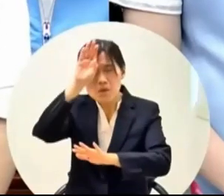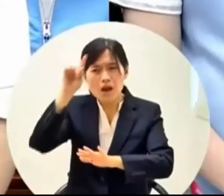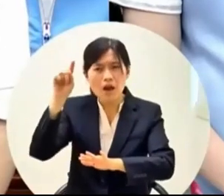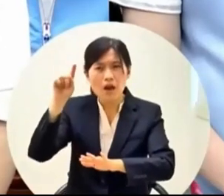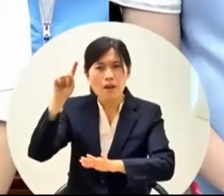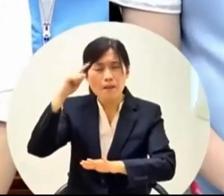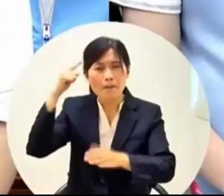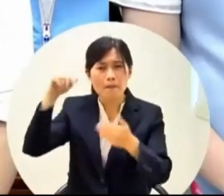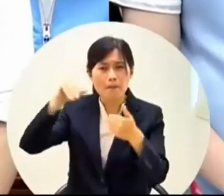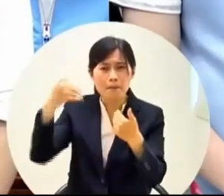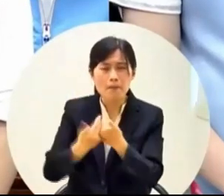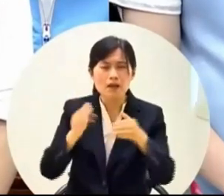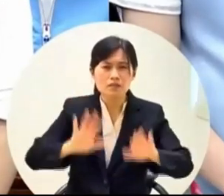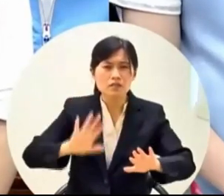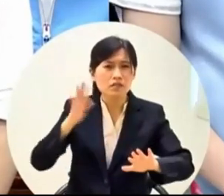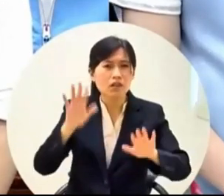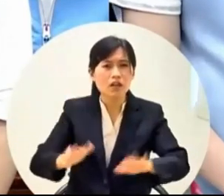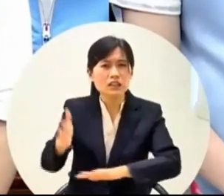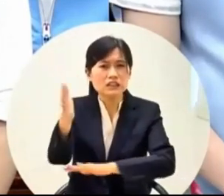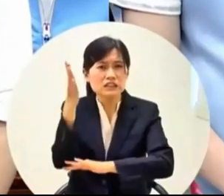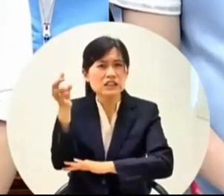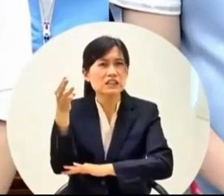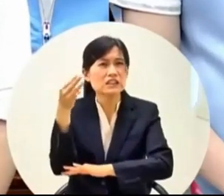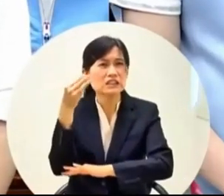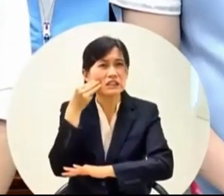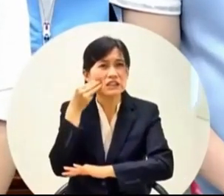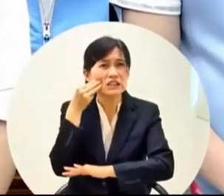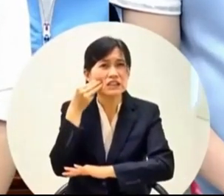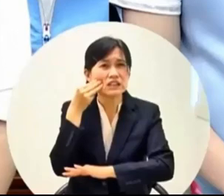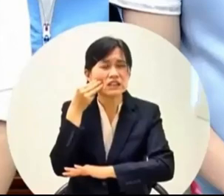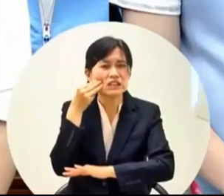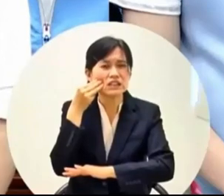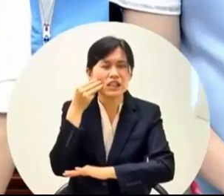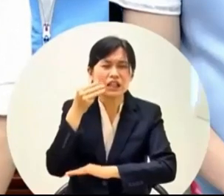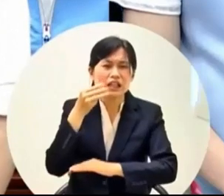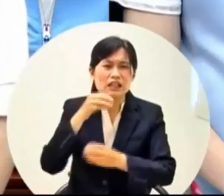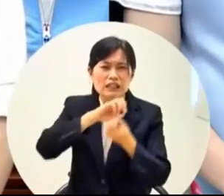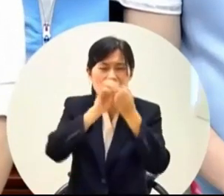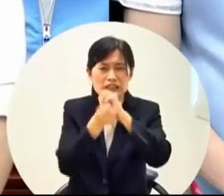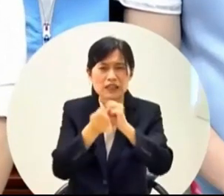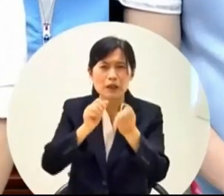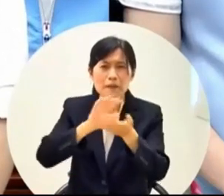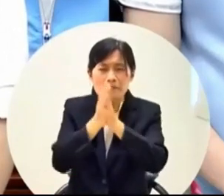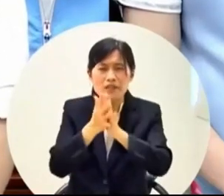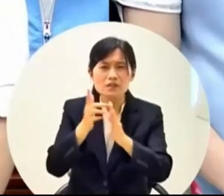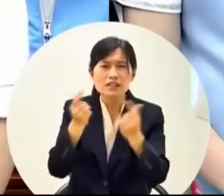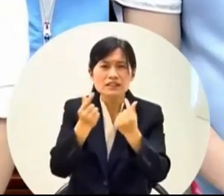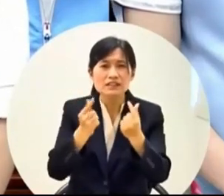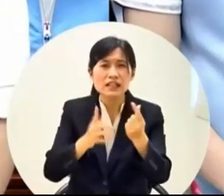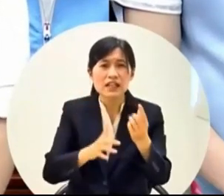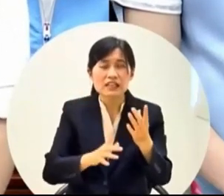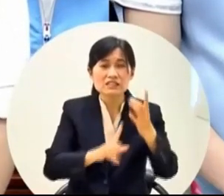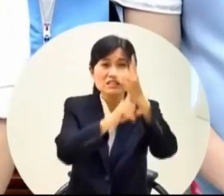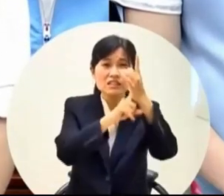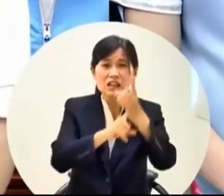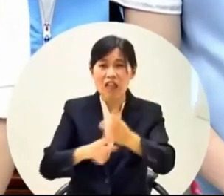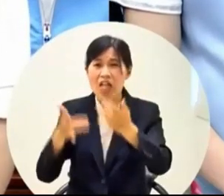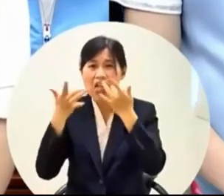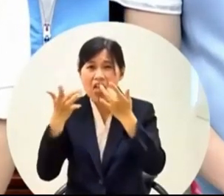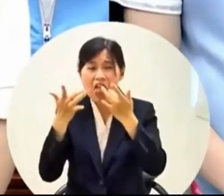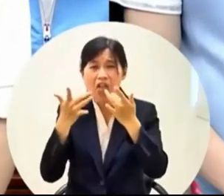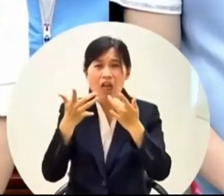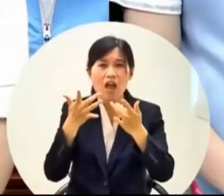内政治被扭曲了，现在执政党反对党变成上帝跟魔鬼。什么叫上帝跟魔鬼呢？就执政党掌握了媒体跟